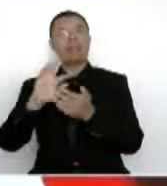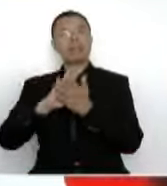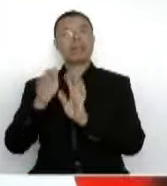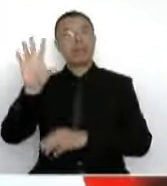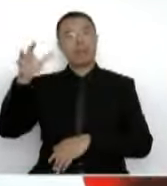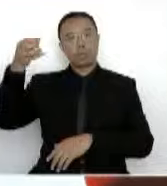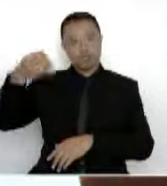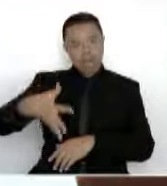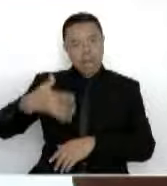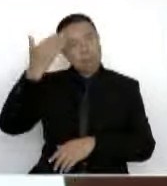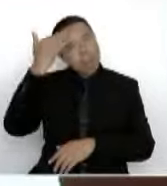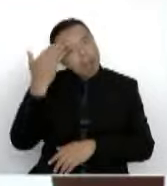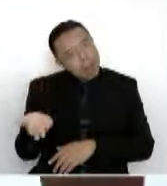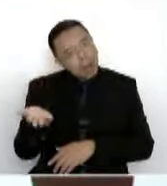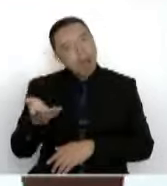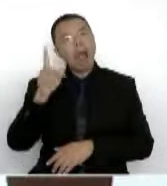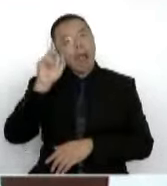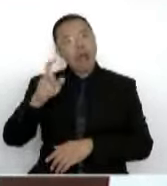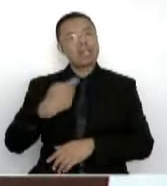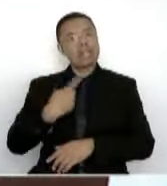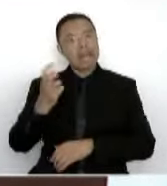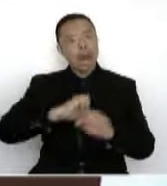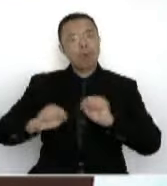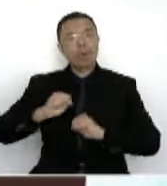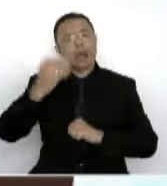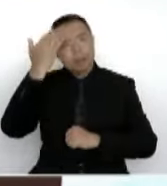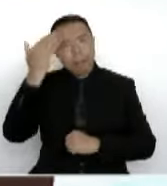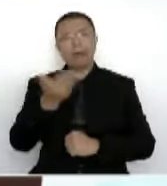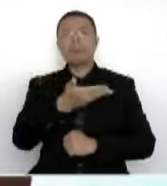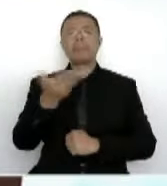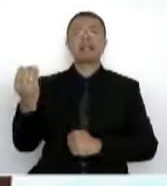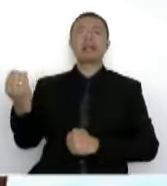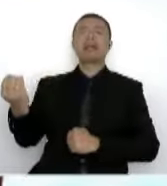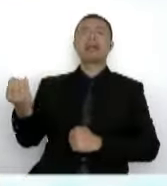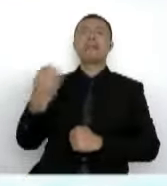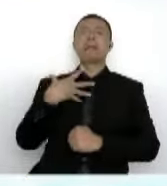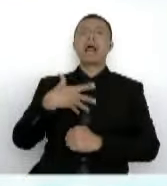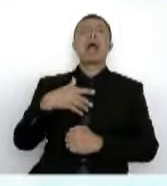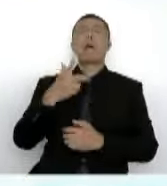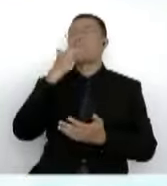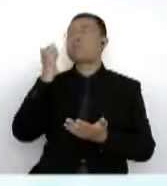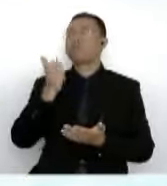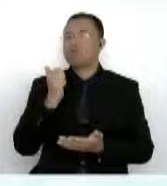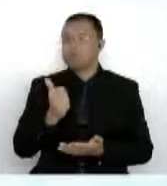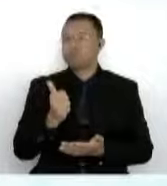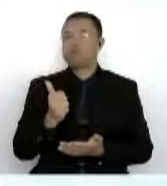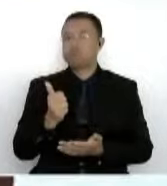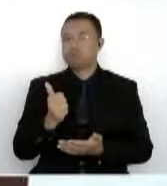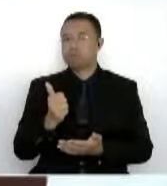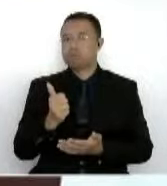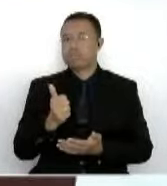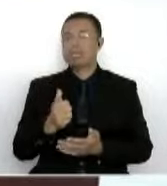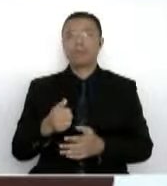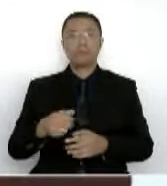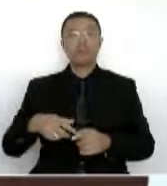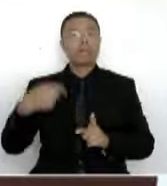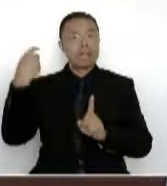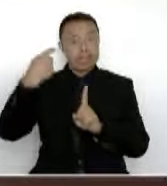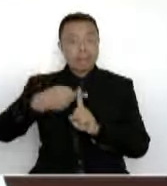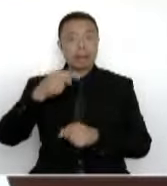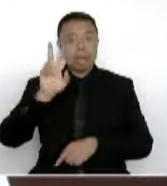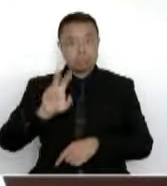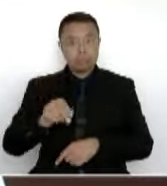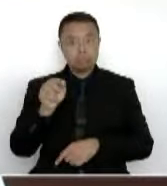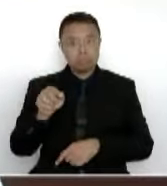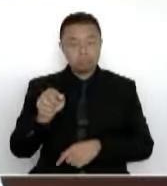juta Kenapa itu kita lakukan karena mereka sangat membutuhkan untuk itu dan yang tidak kalah pentingnya